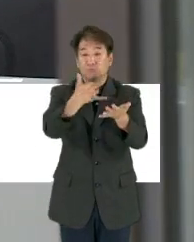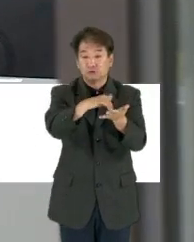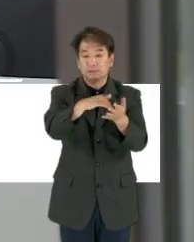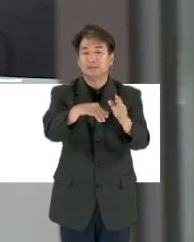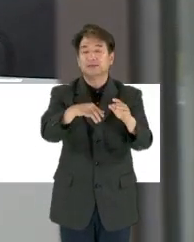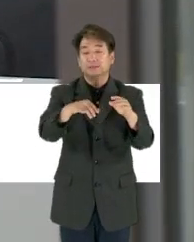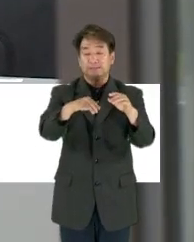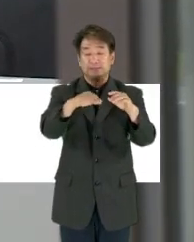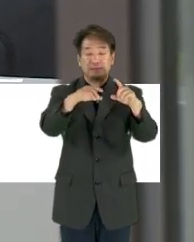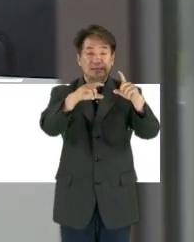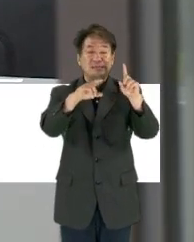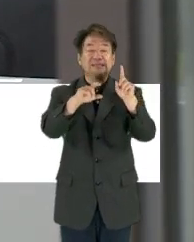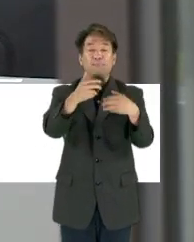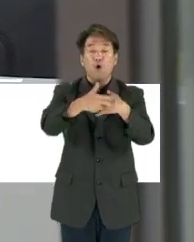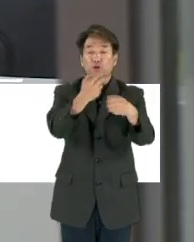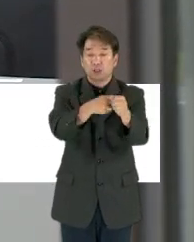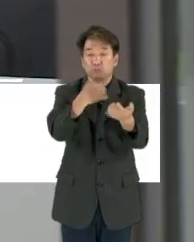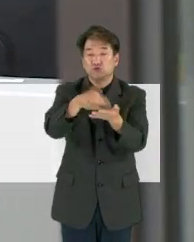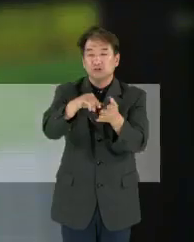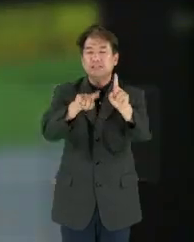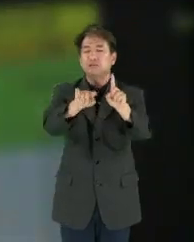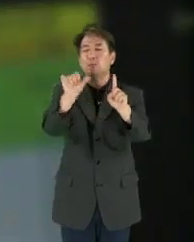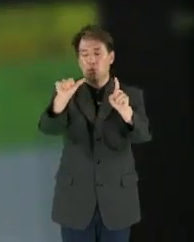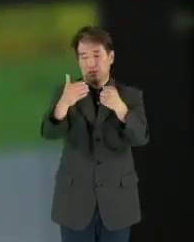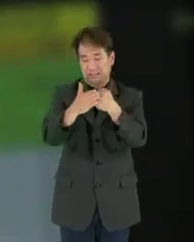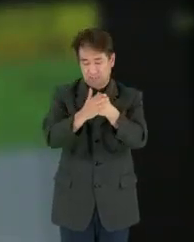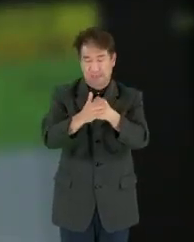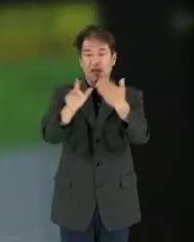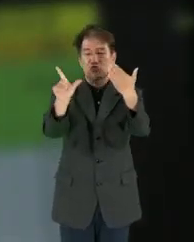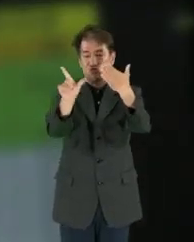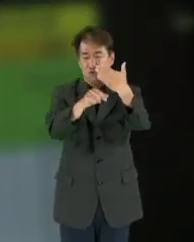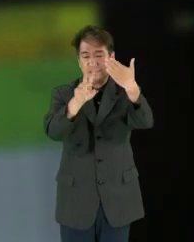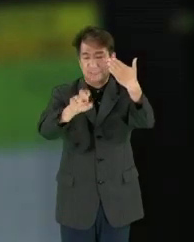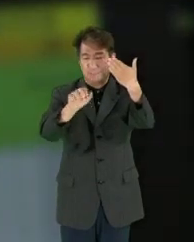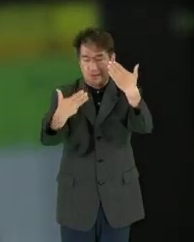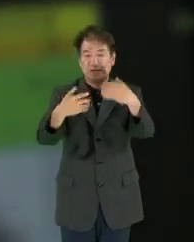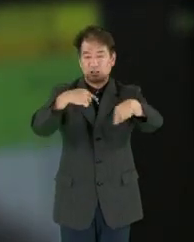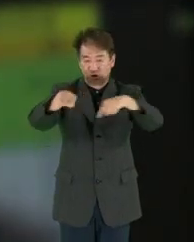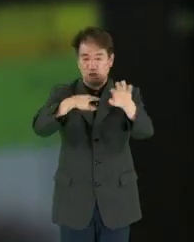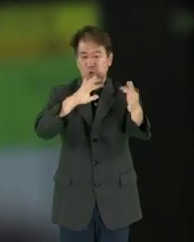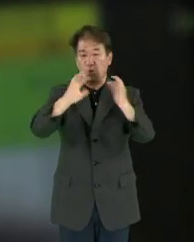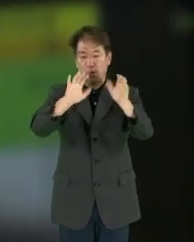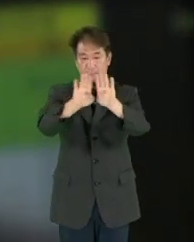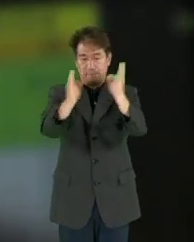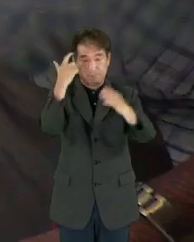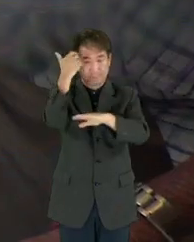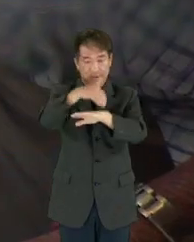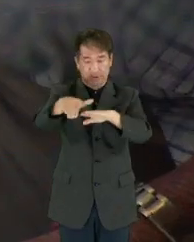수도권 의 절반 수준으로 성 의원은 다음 달 28일 정책 토론회도 열 예정입니다